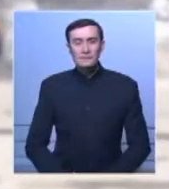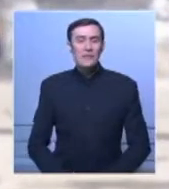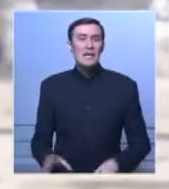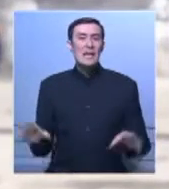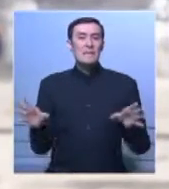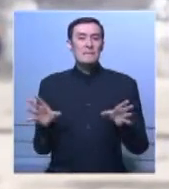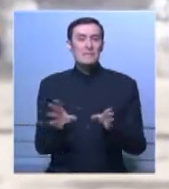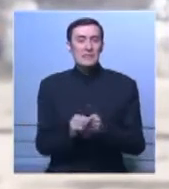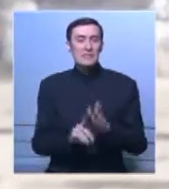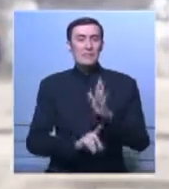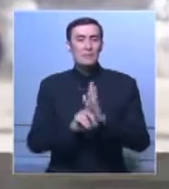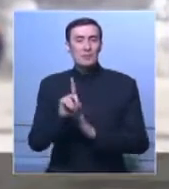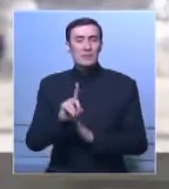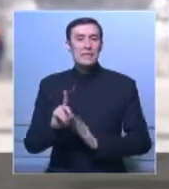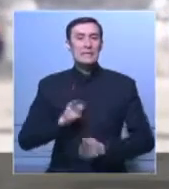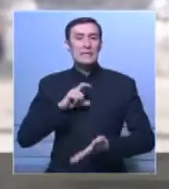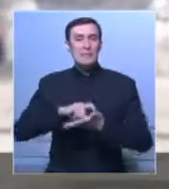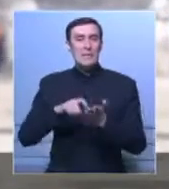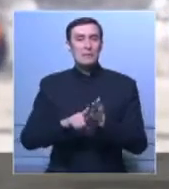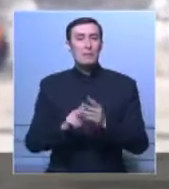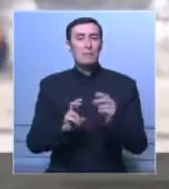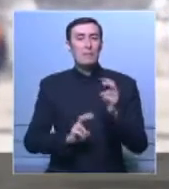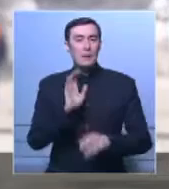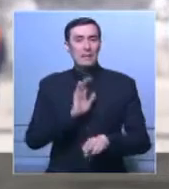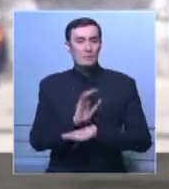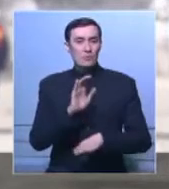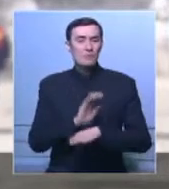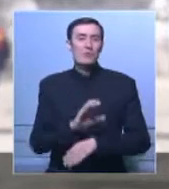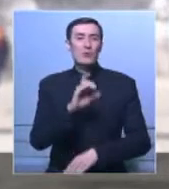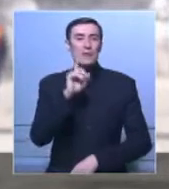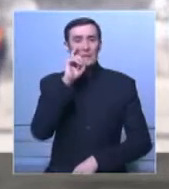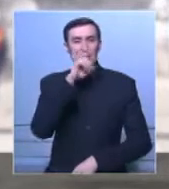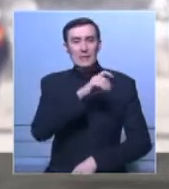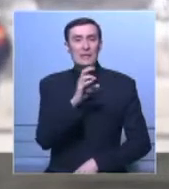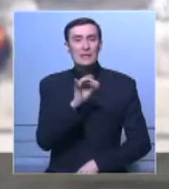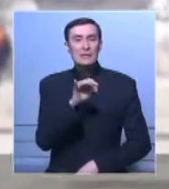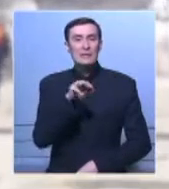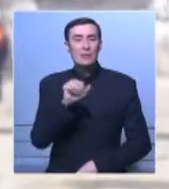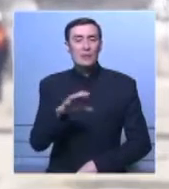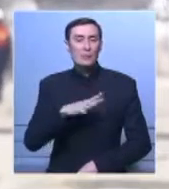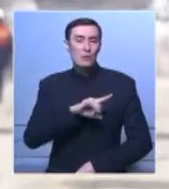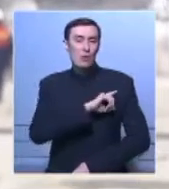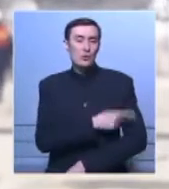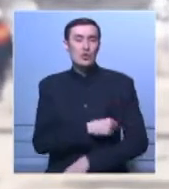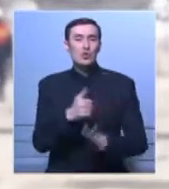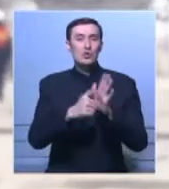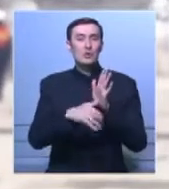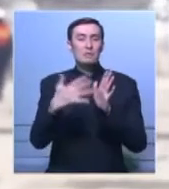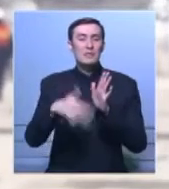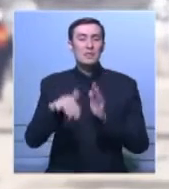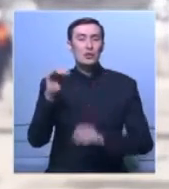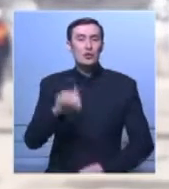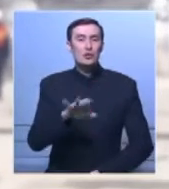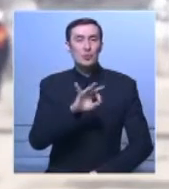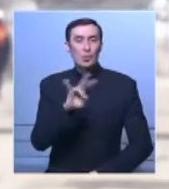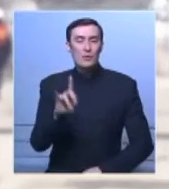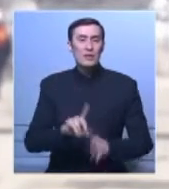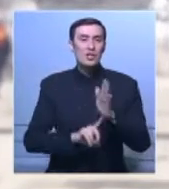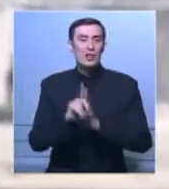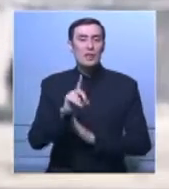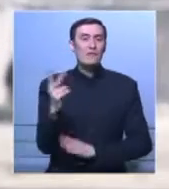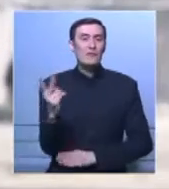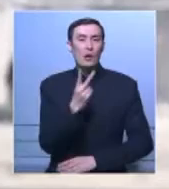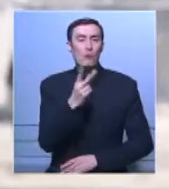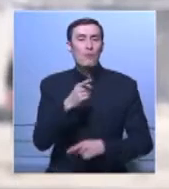Вместе с ним запустим и цех по производству серной кислоты. Его мощность составит 650 тысяч тонн. К началу